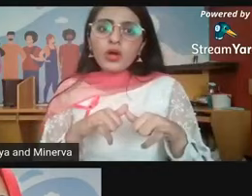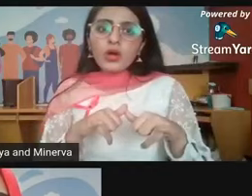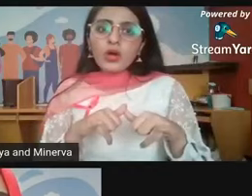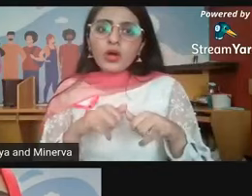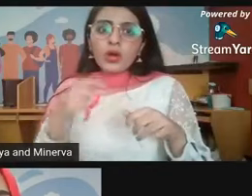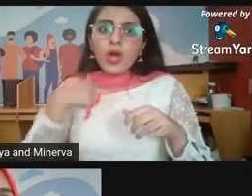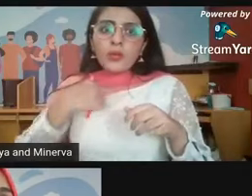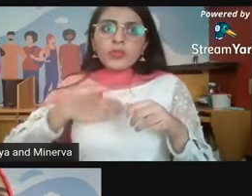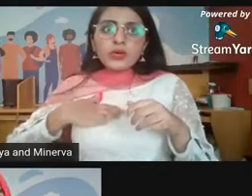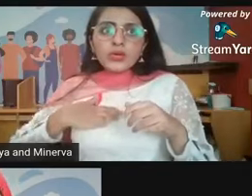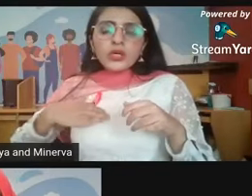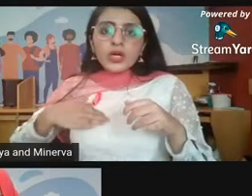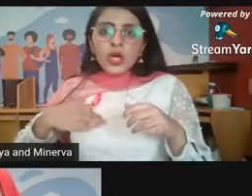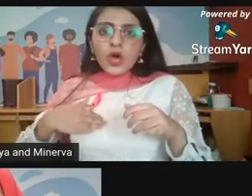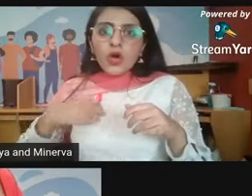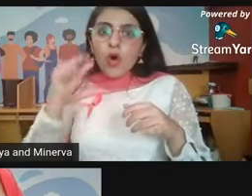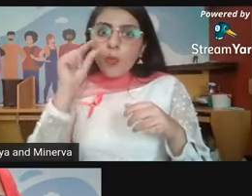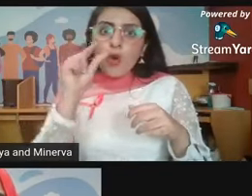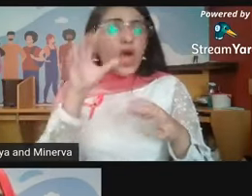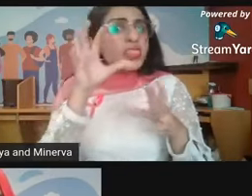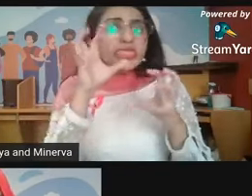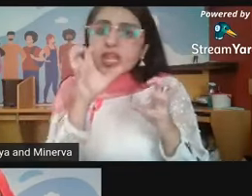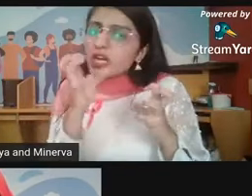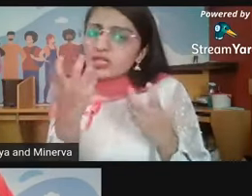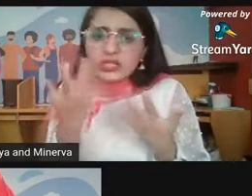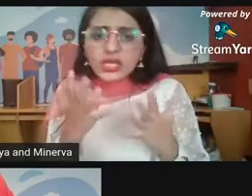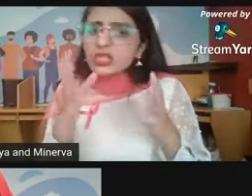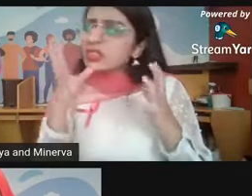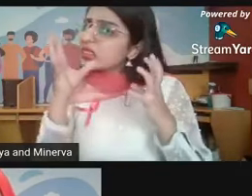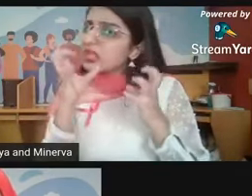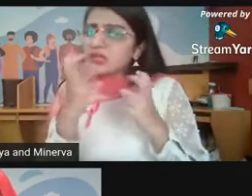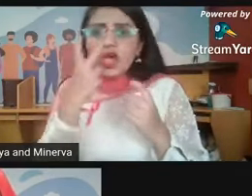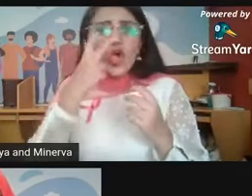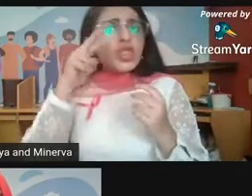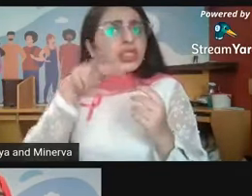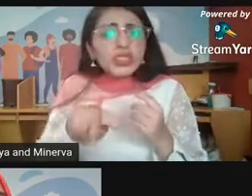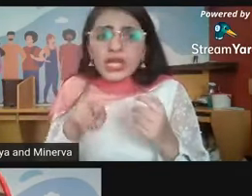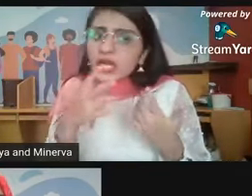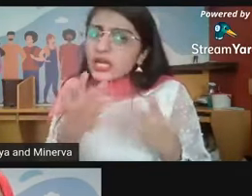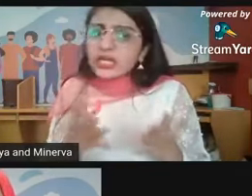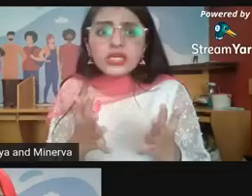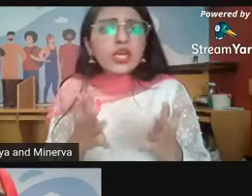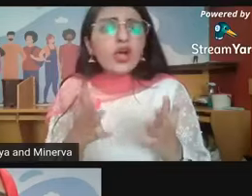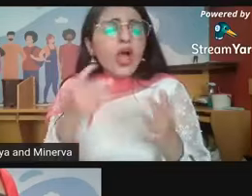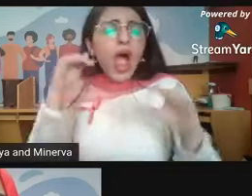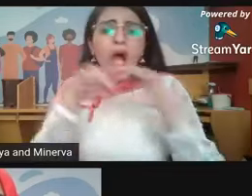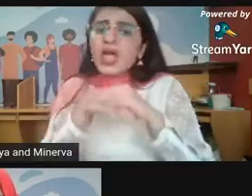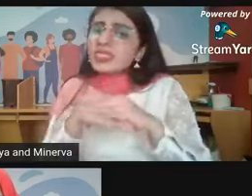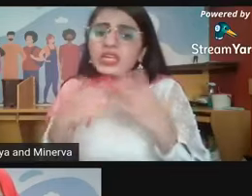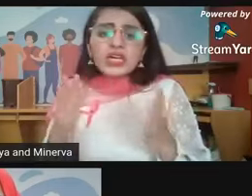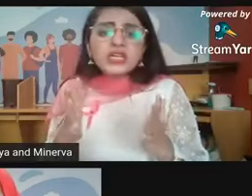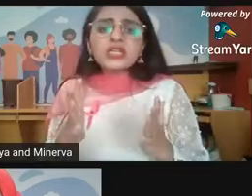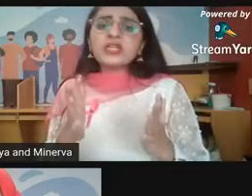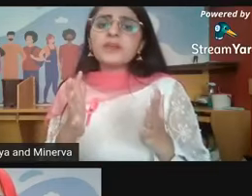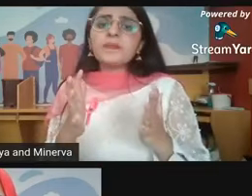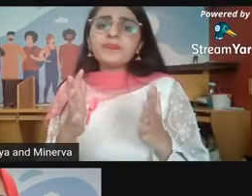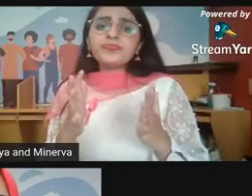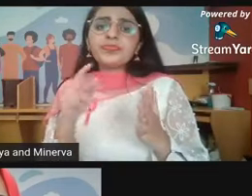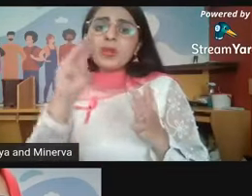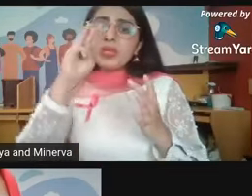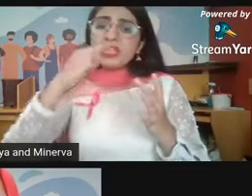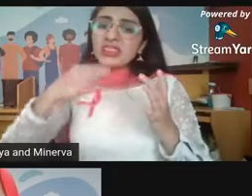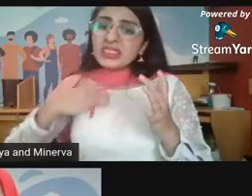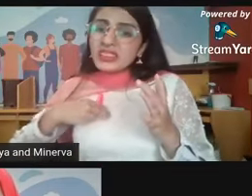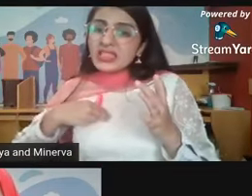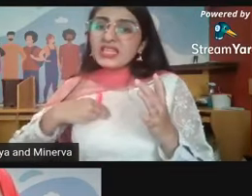आउट लंप इट वाज नॉट एट ऑल पेनफुल ना वो पेनफुल था ना वो विजिबल था और कुछ भी नहीं था सिर्फ ये जो थ्री फिंगर्स